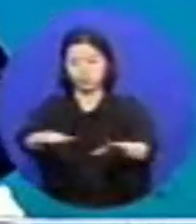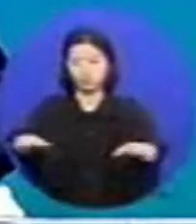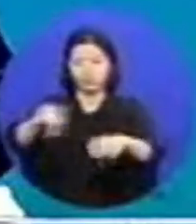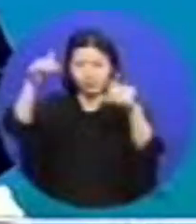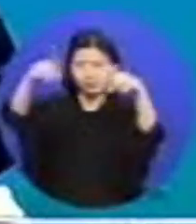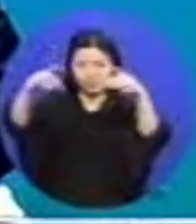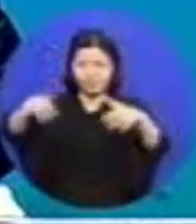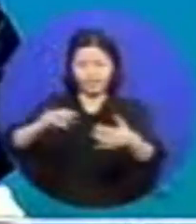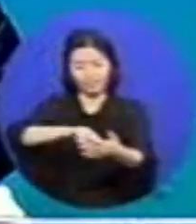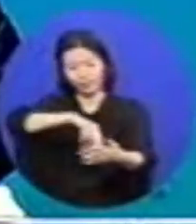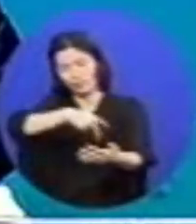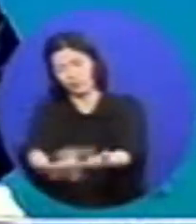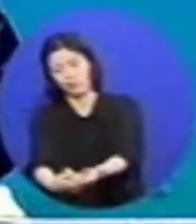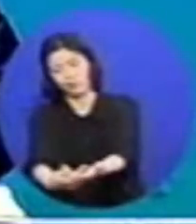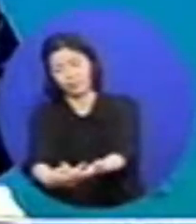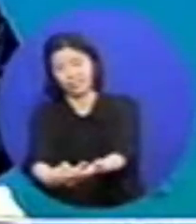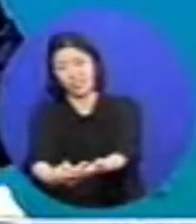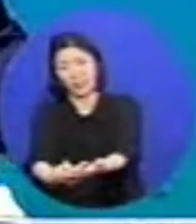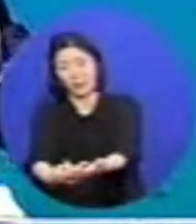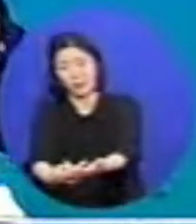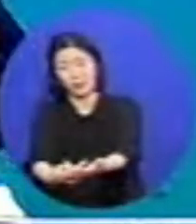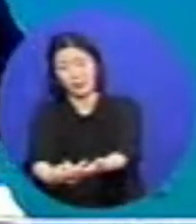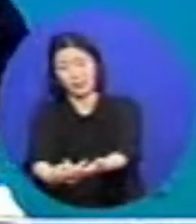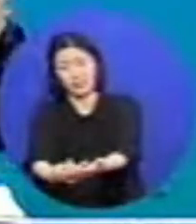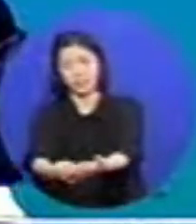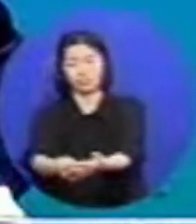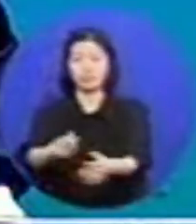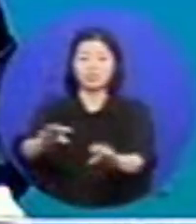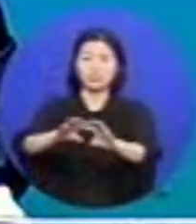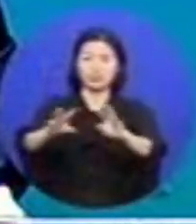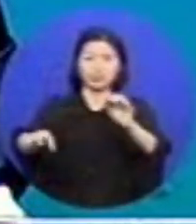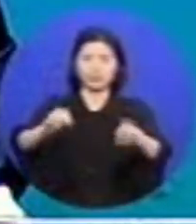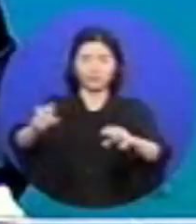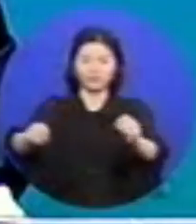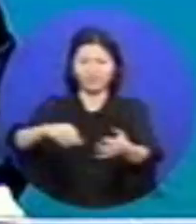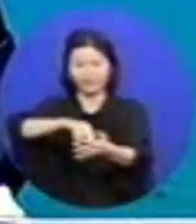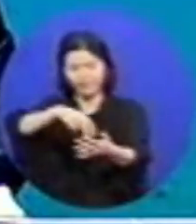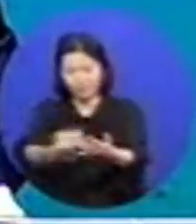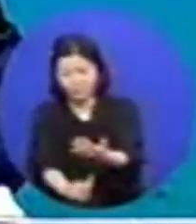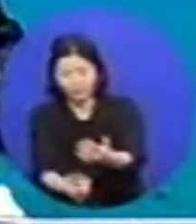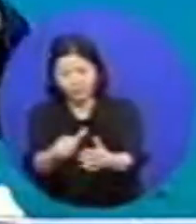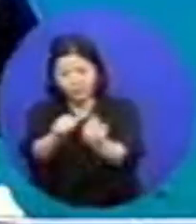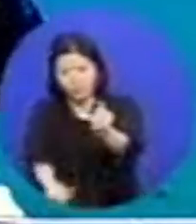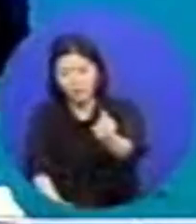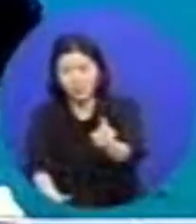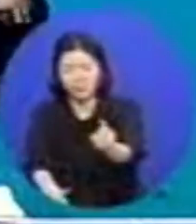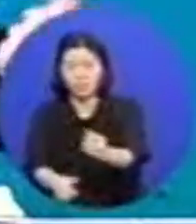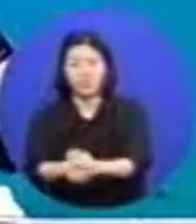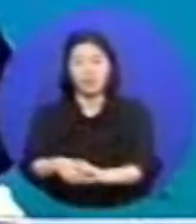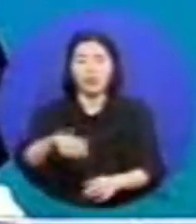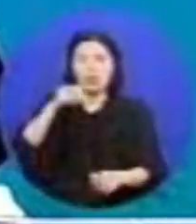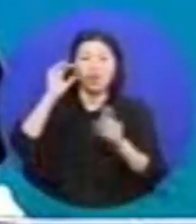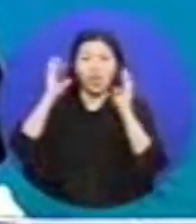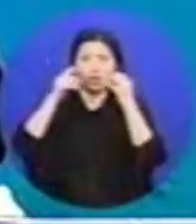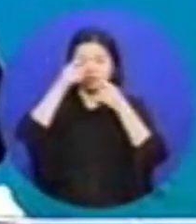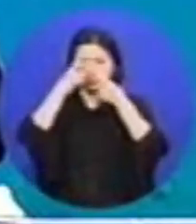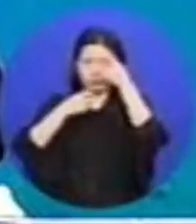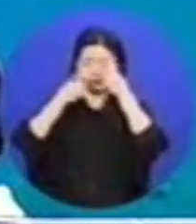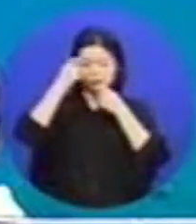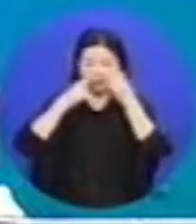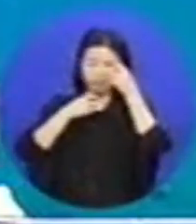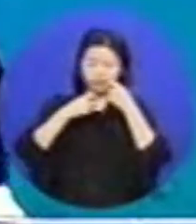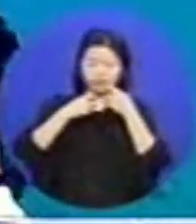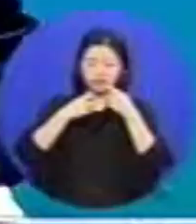오는데 꼬꾸라졌어요. 진흙더미에 처박혔습니다. 막 자지러지게 우는 거죠.